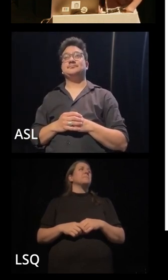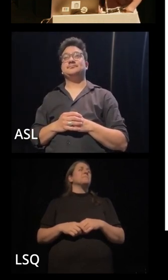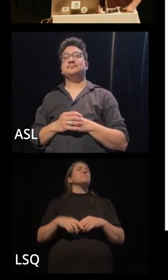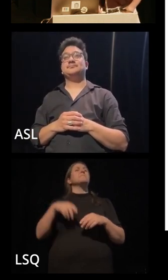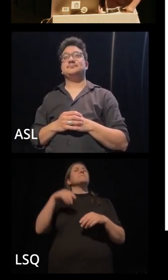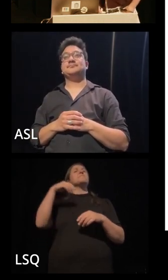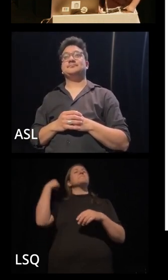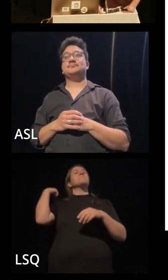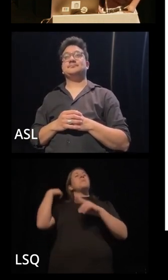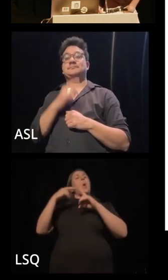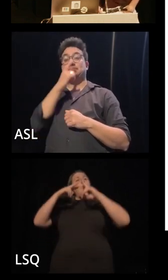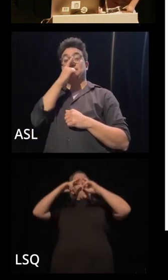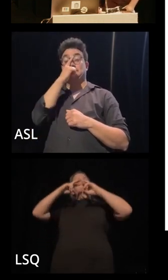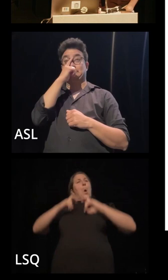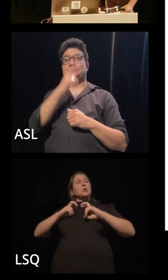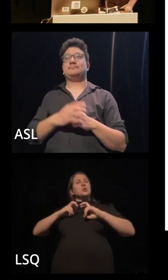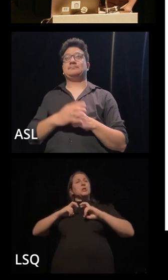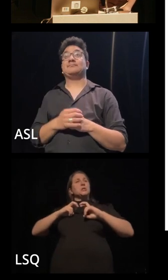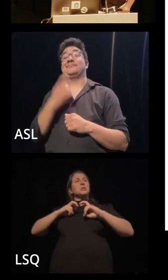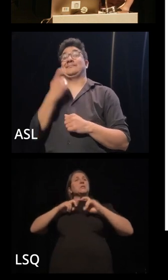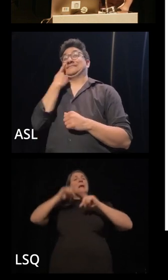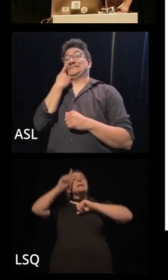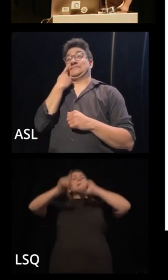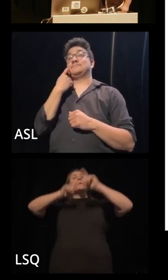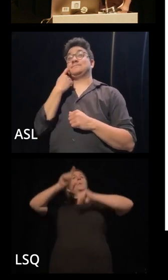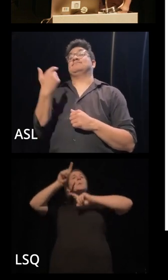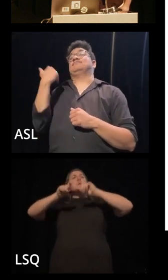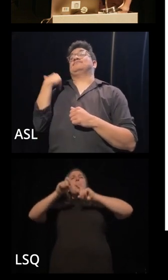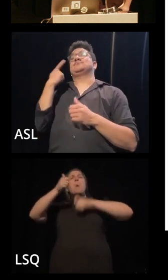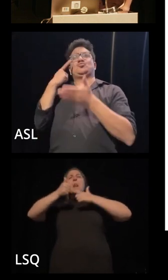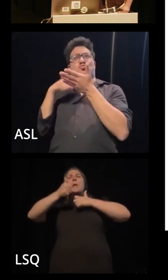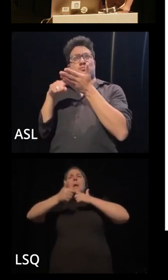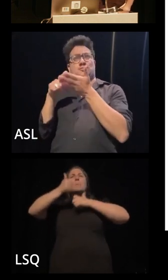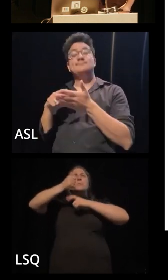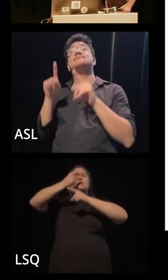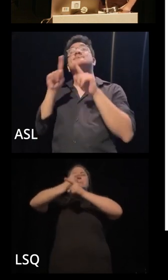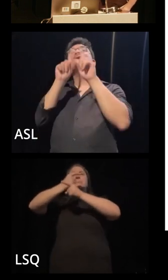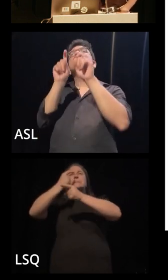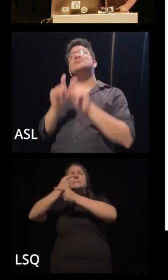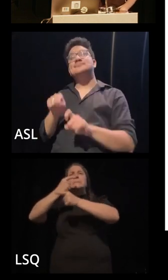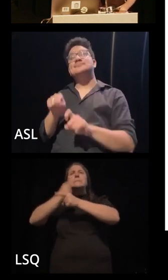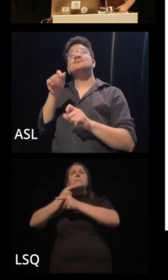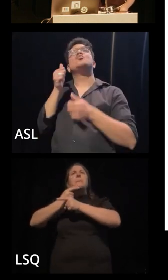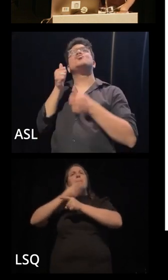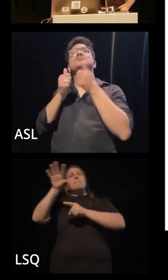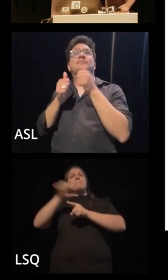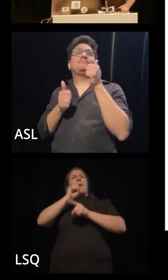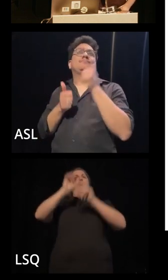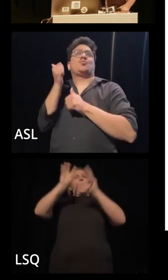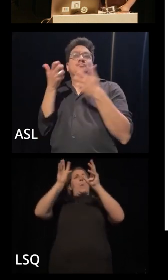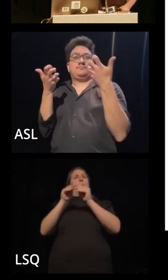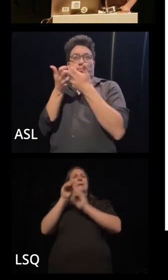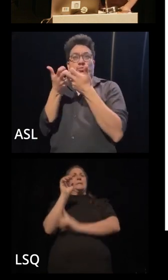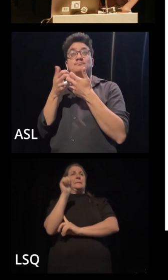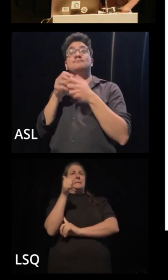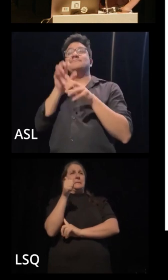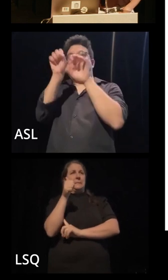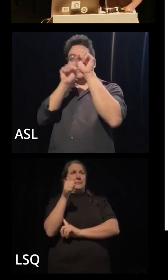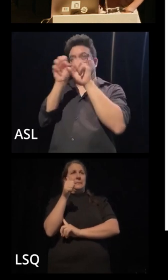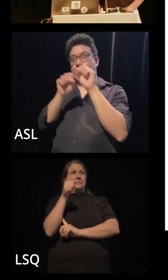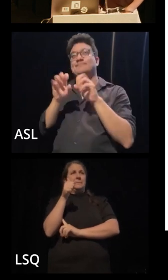la phase de recherche de tous les citoyens. Dans un langage convivial et une esthétique très